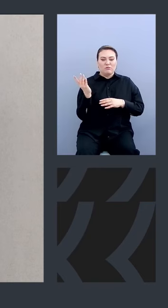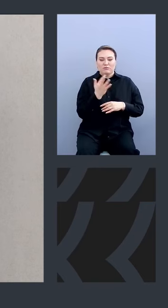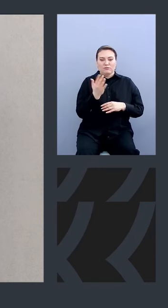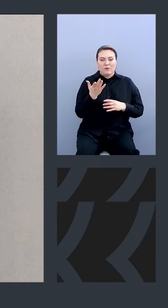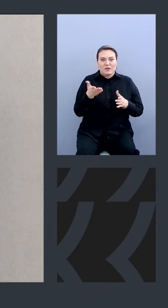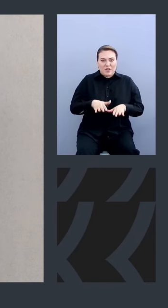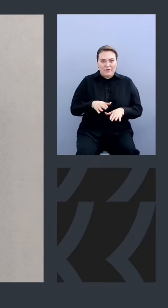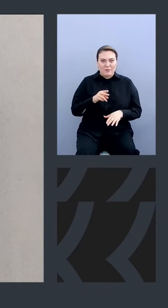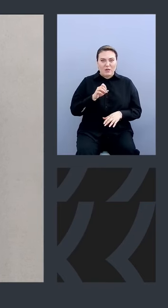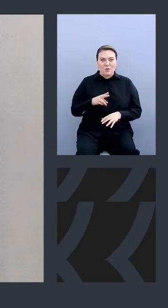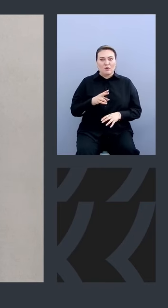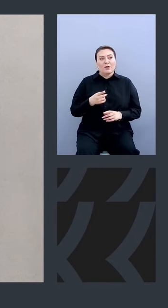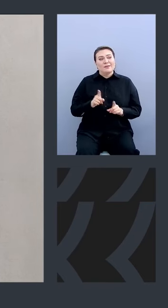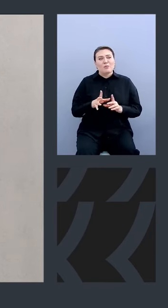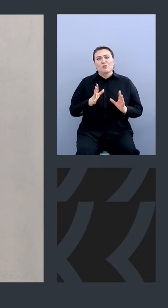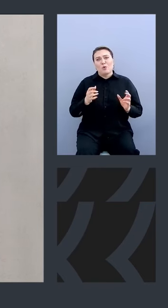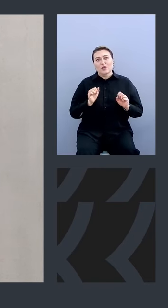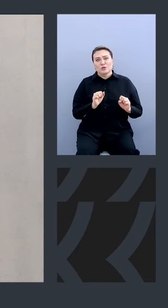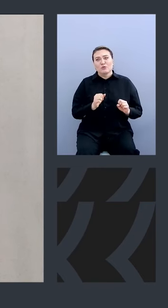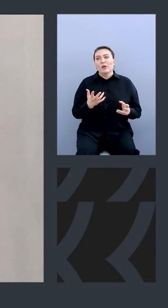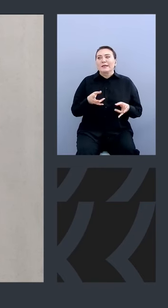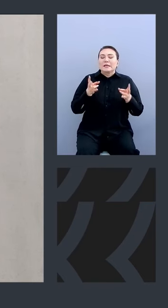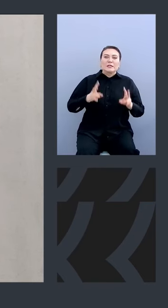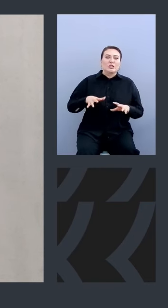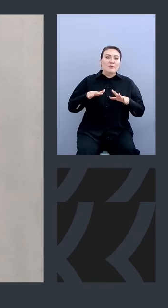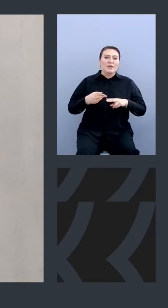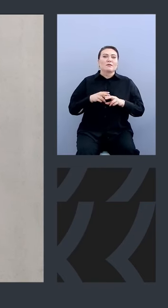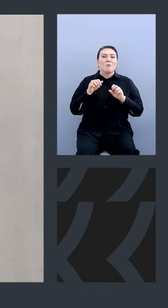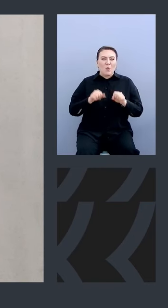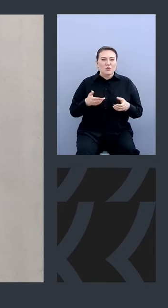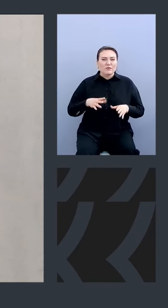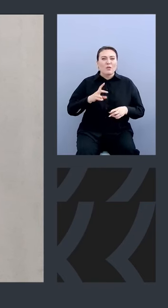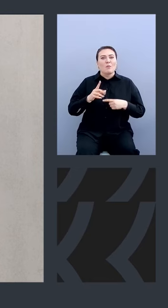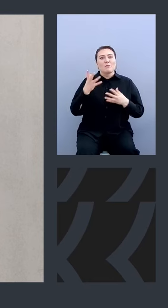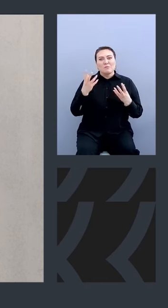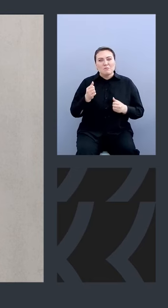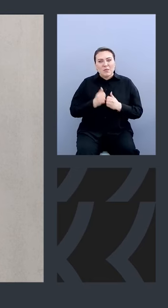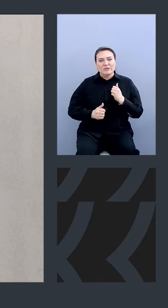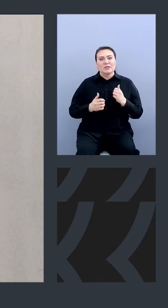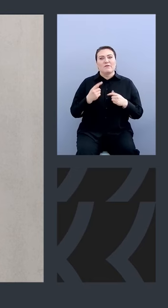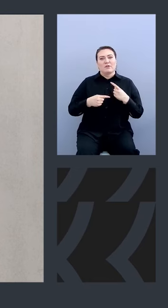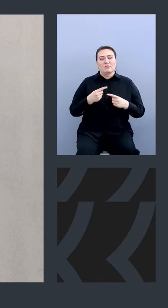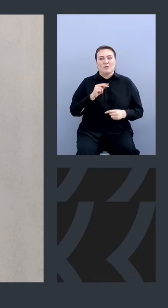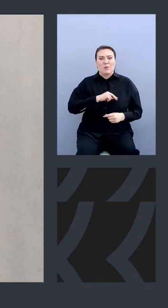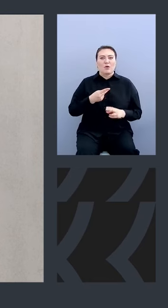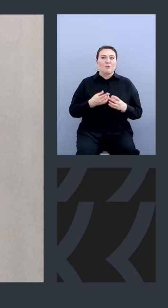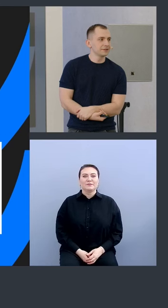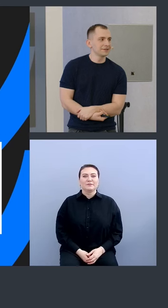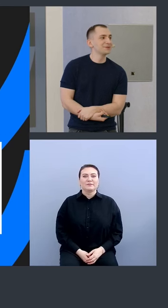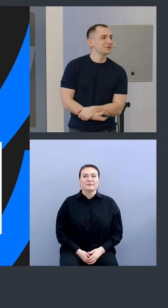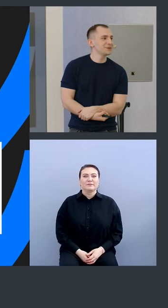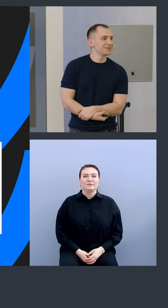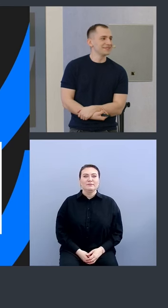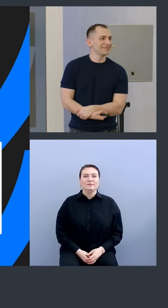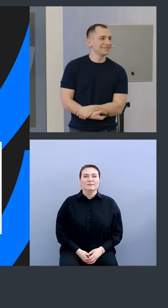так будет более защищено. Для каких-то критичных мест это можно оставить, но для повседневной работы это просто не очень удобно.